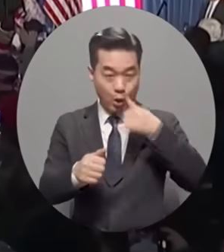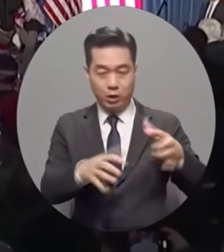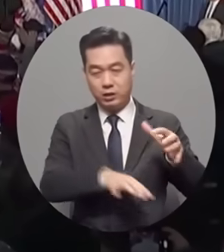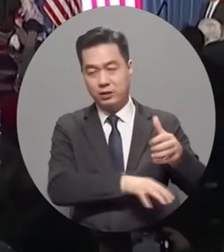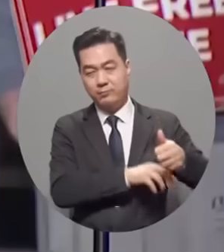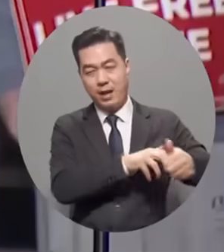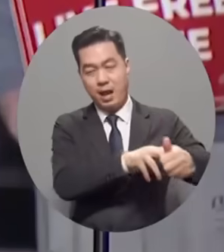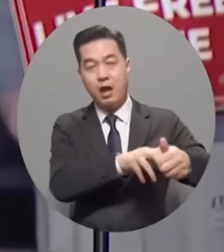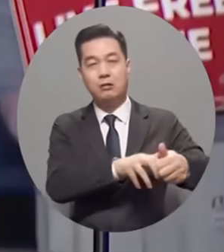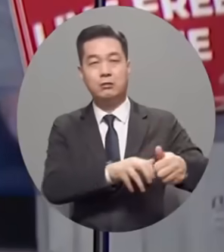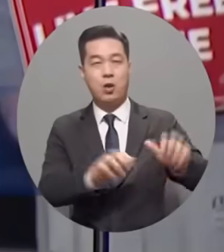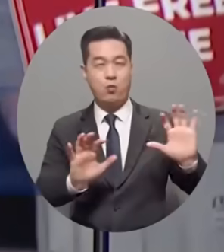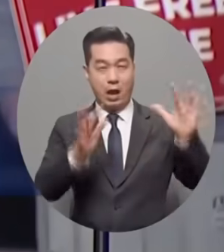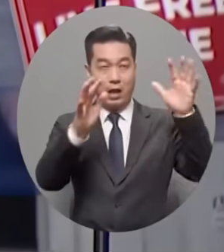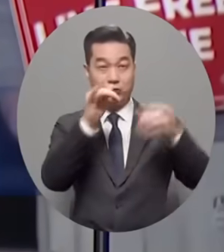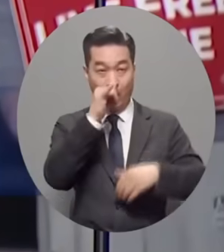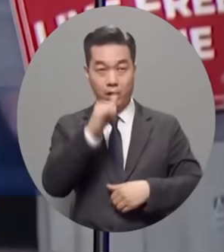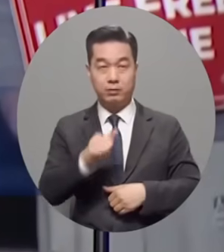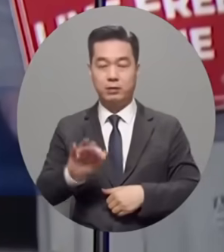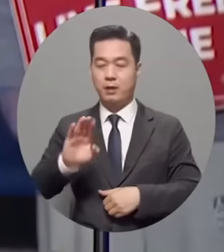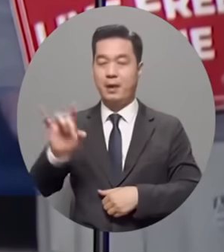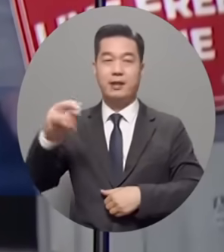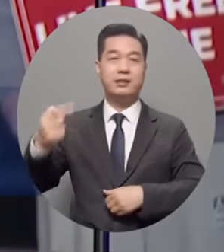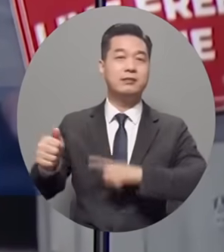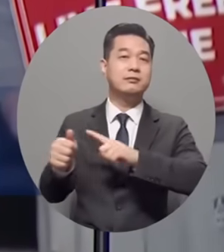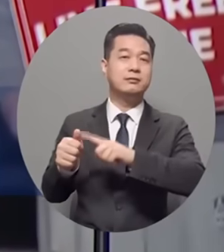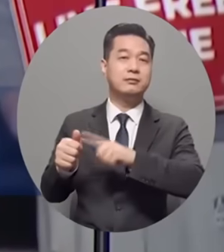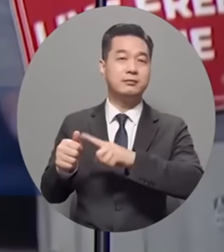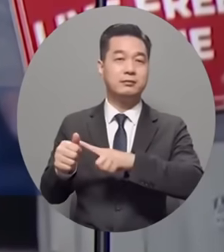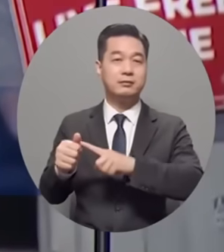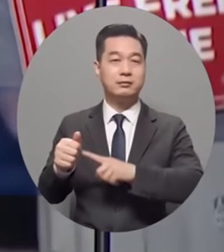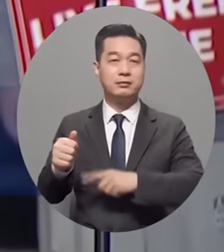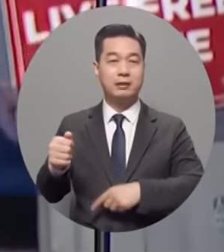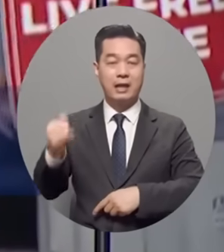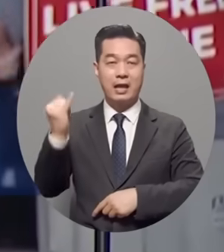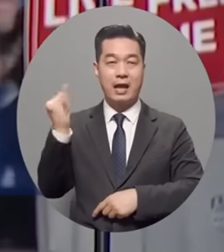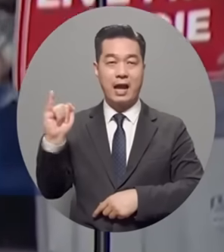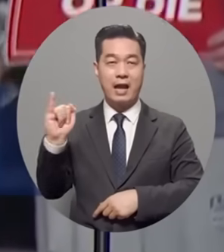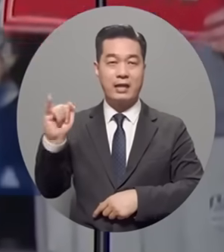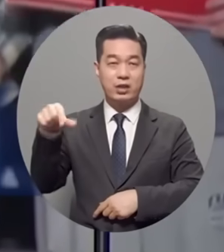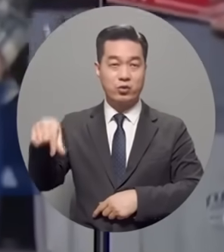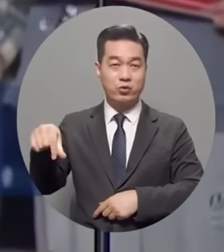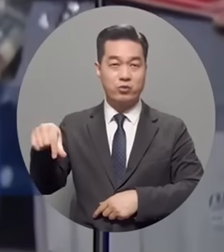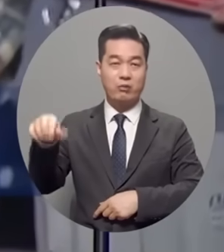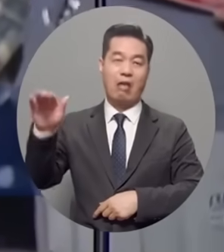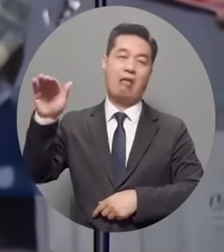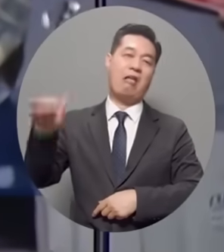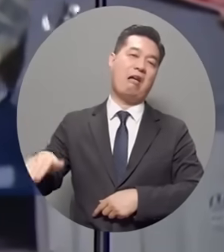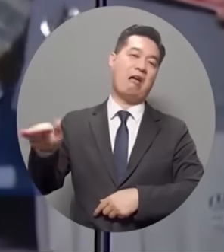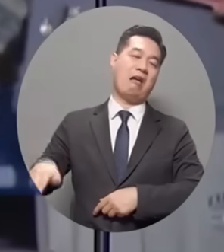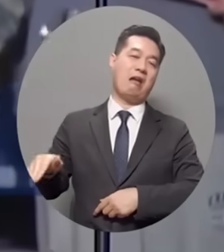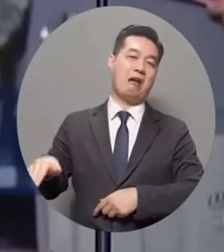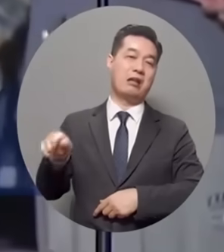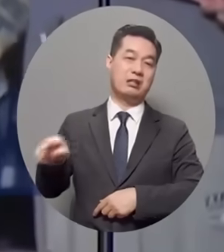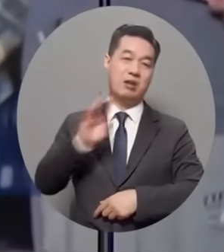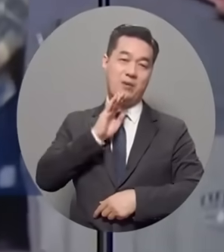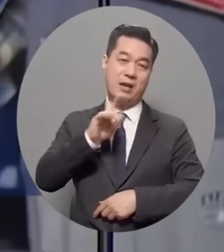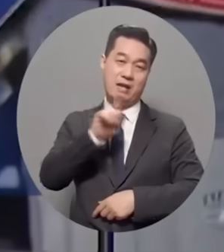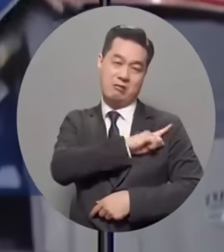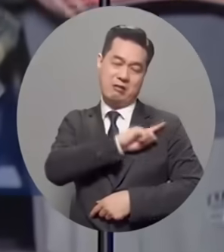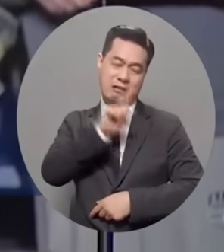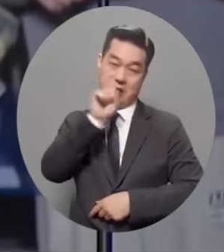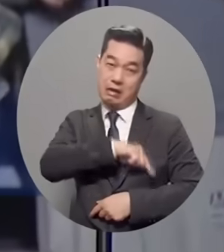환호합니다. Joe Biden is a low IQ individual. He is truly the worst, most